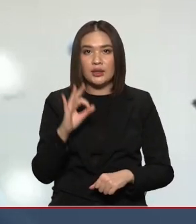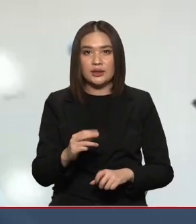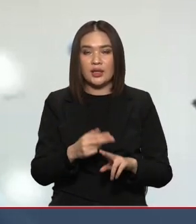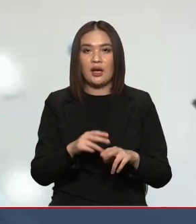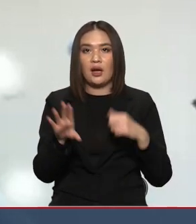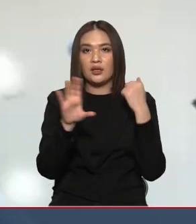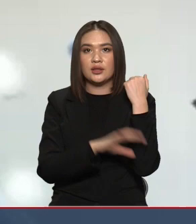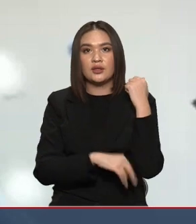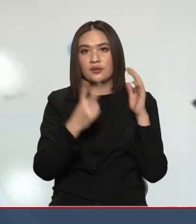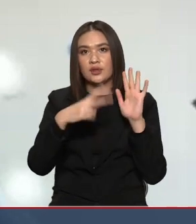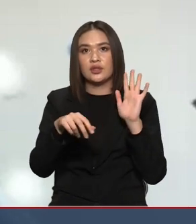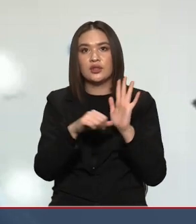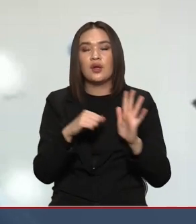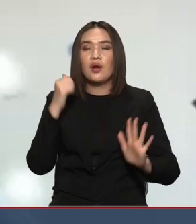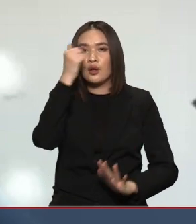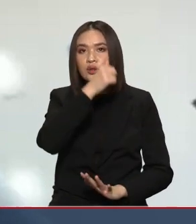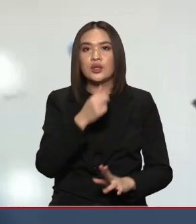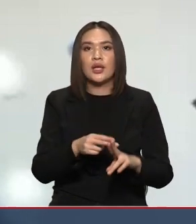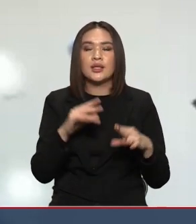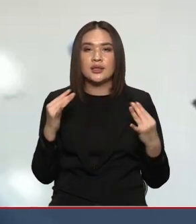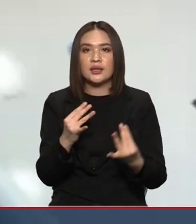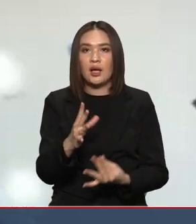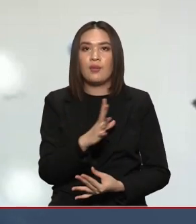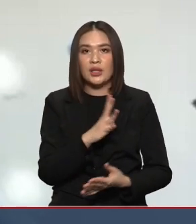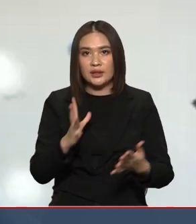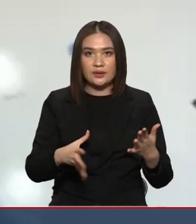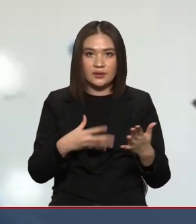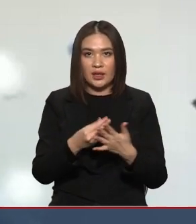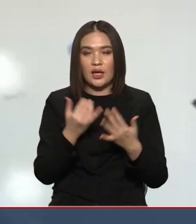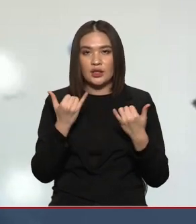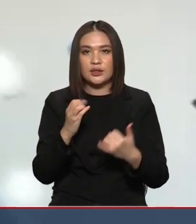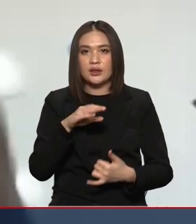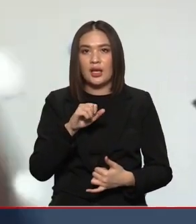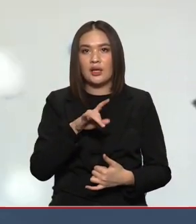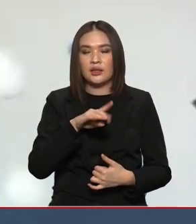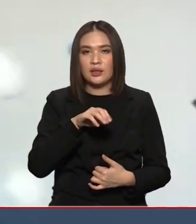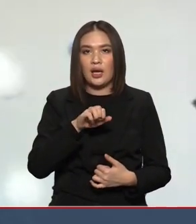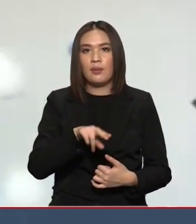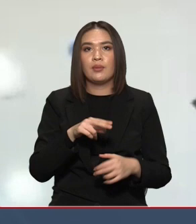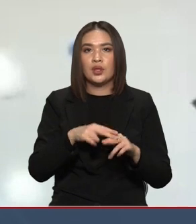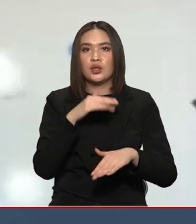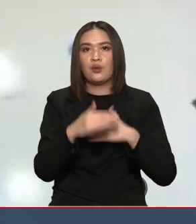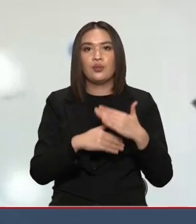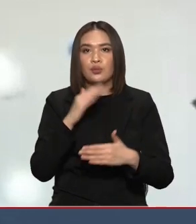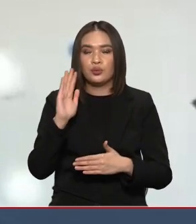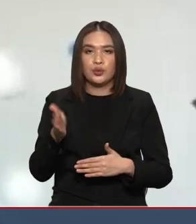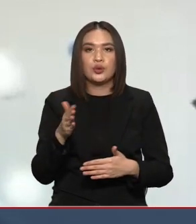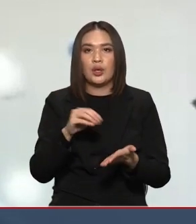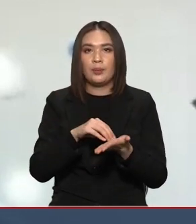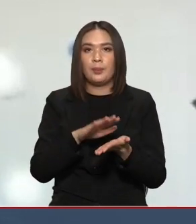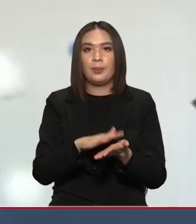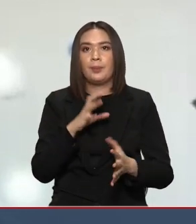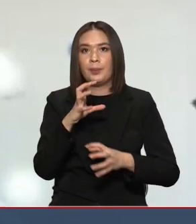26 года в связи с этим мы заинтересованы в инвестициях В данный стартап И будем его развивать в странах персидского